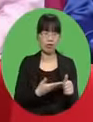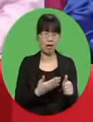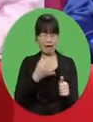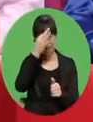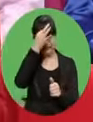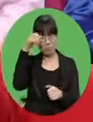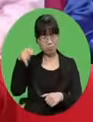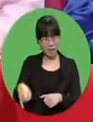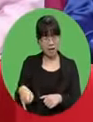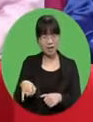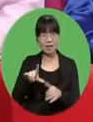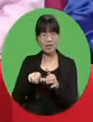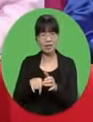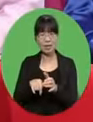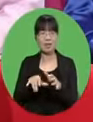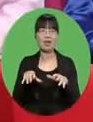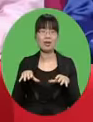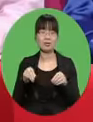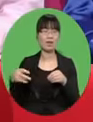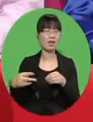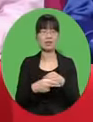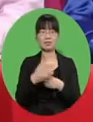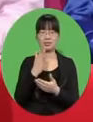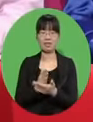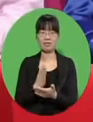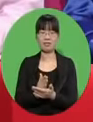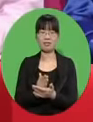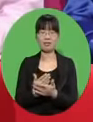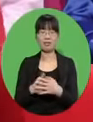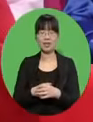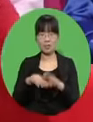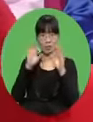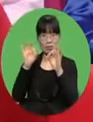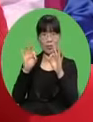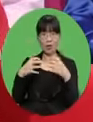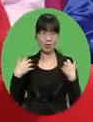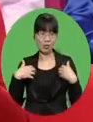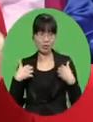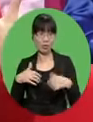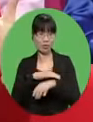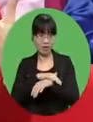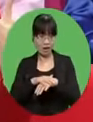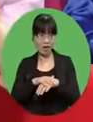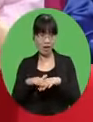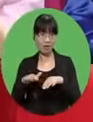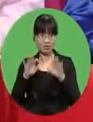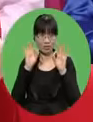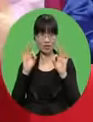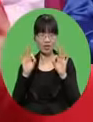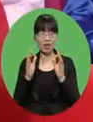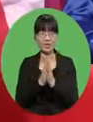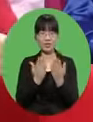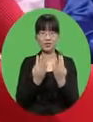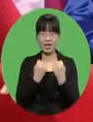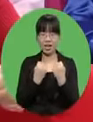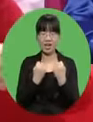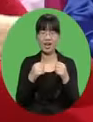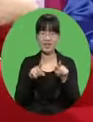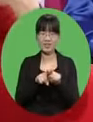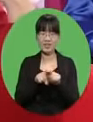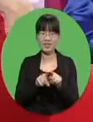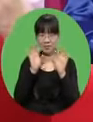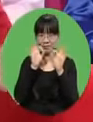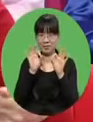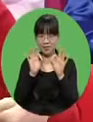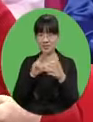재주가 없다 그러면 거기서 손을 떼지 말아달라고 부탁하고 싶어요. 보니까 아까 뭐 재밌게 잘 하시는 것 같은데, 제가 볼 때는. 책도 같이 봐주시고.